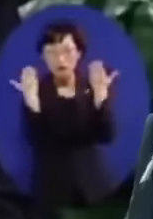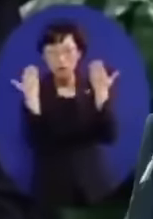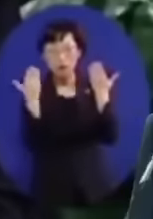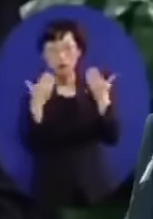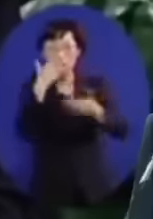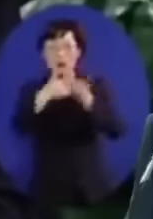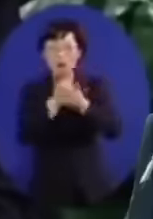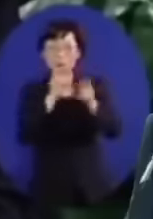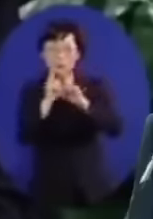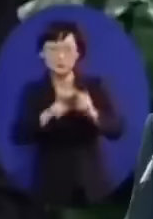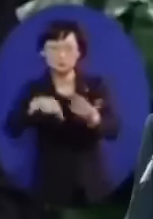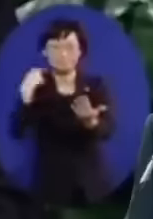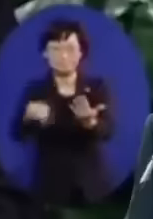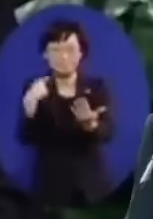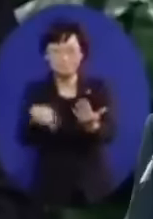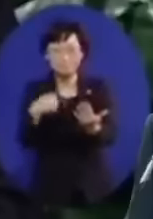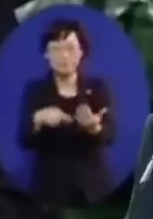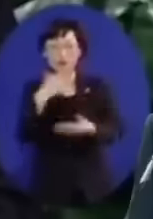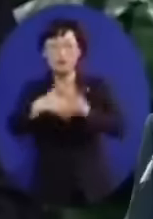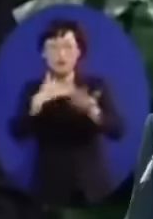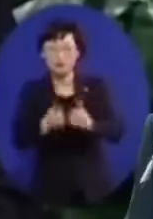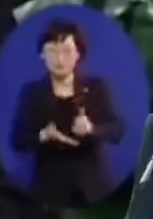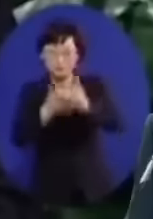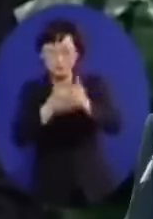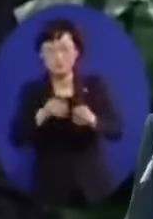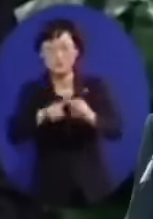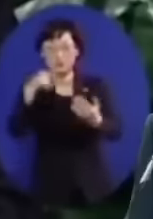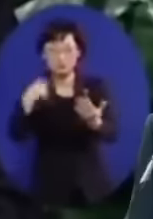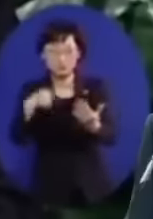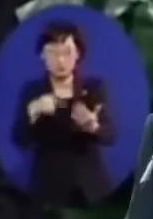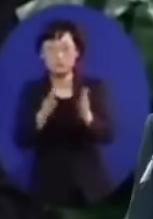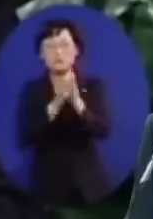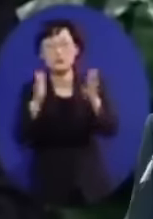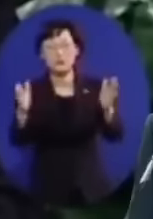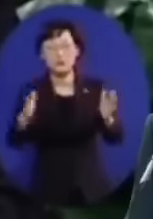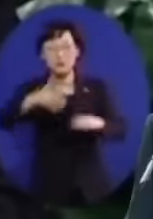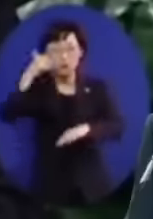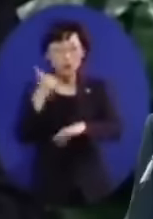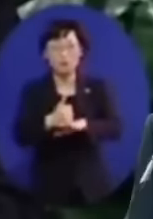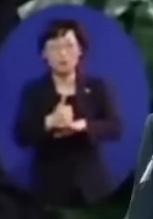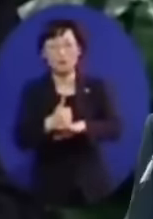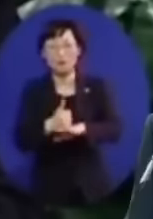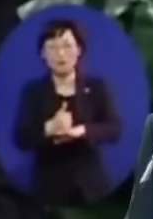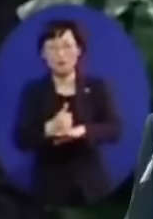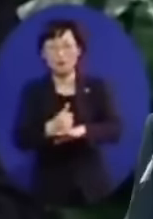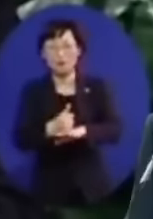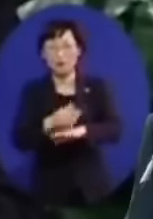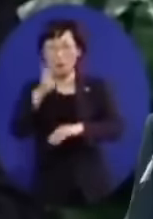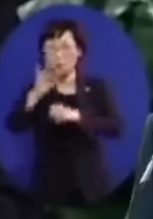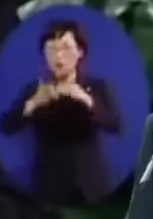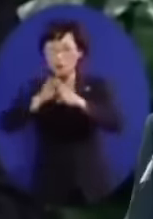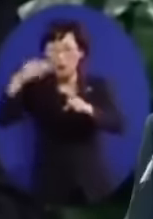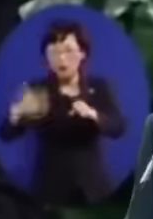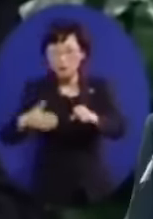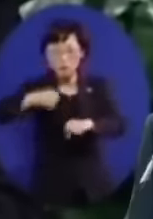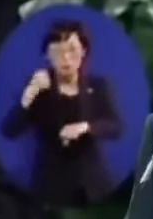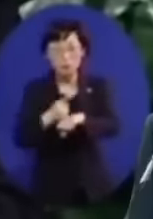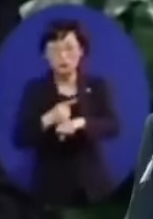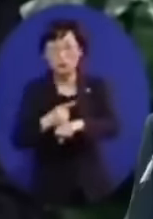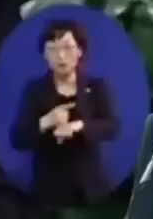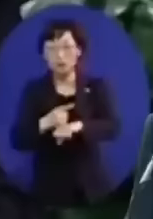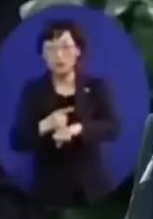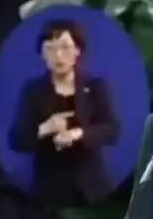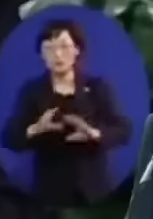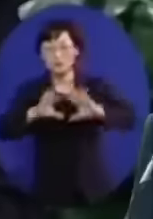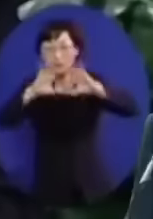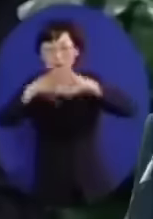말씀을 가르치고 하나님을 섬기는 것을 가르치겠습니다. 그 결과 100년이 못 되어 덴마크는 이